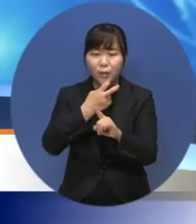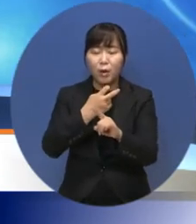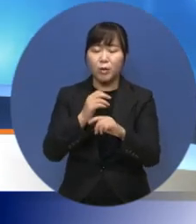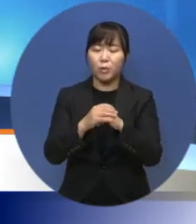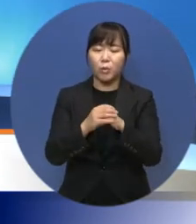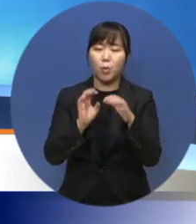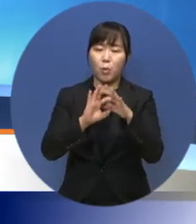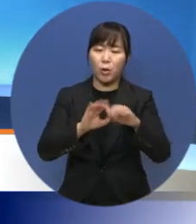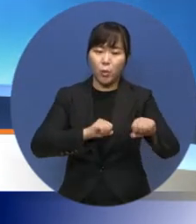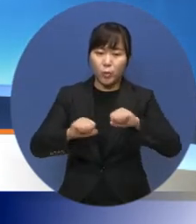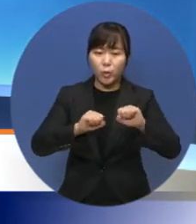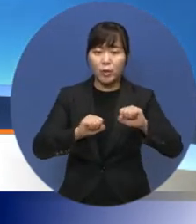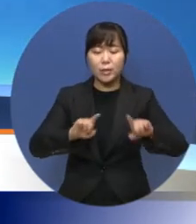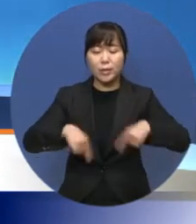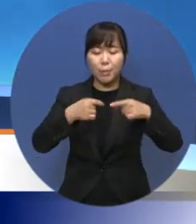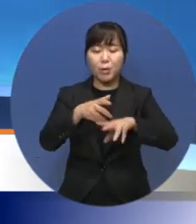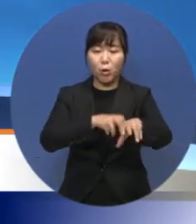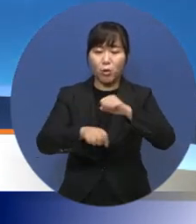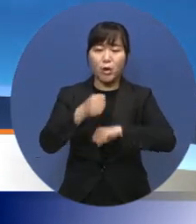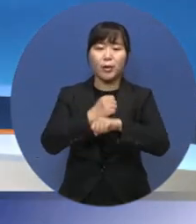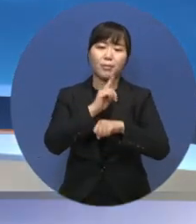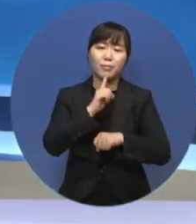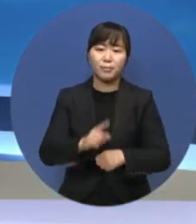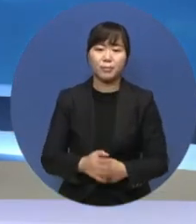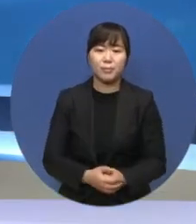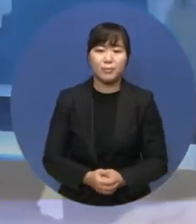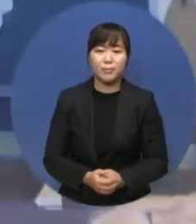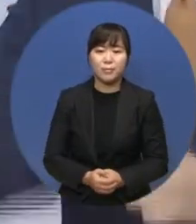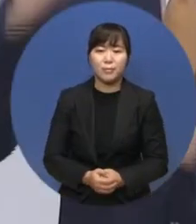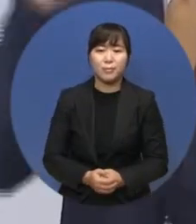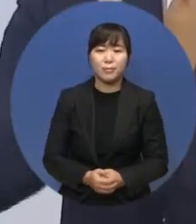활동에는 적극 참여하겠다고 밝혔습니다.